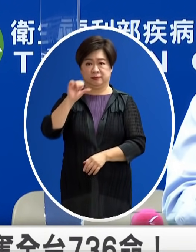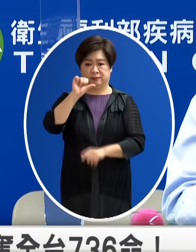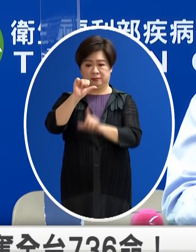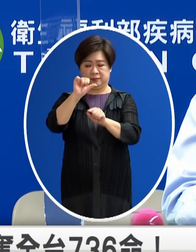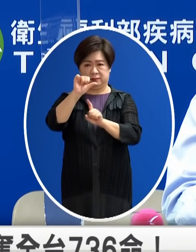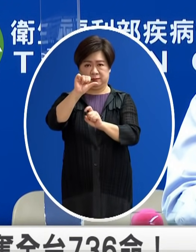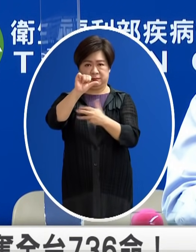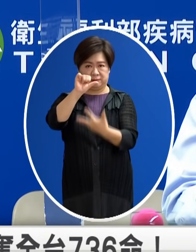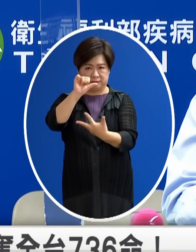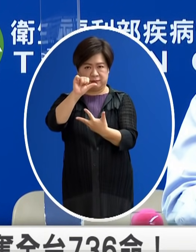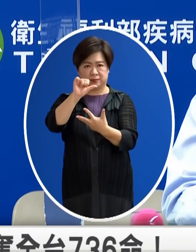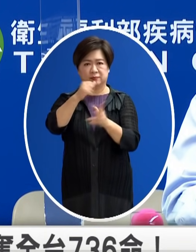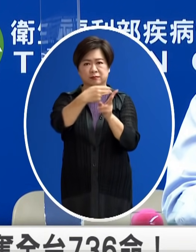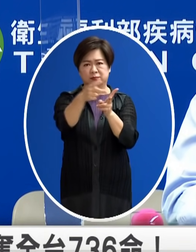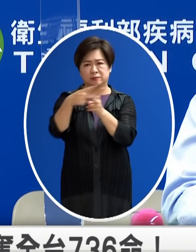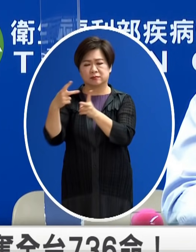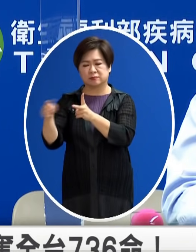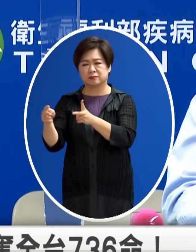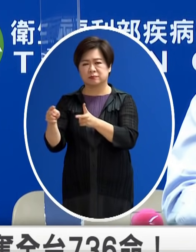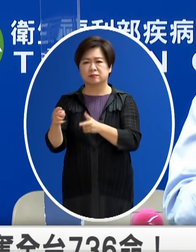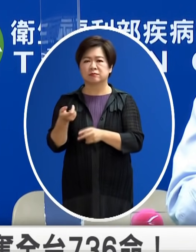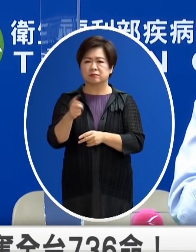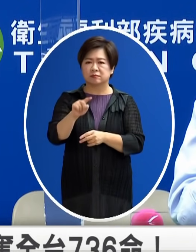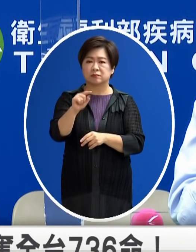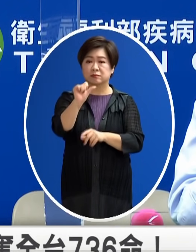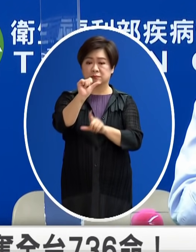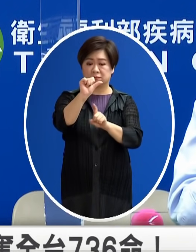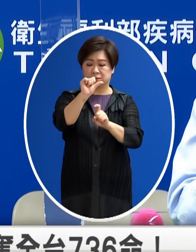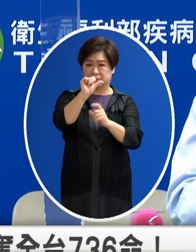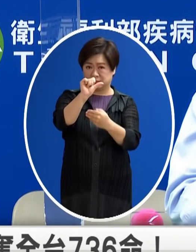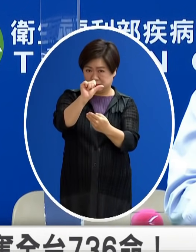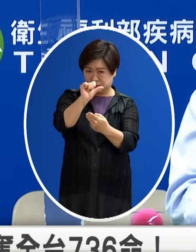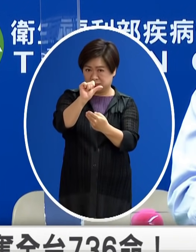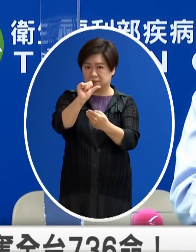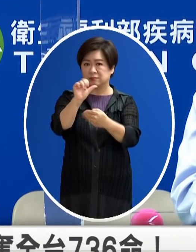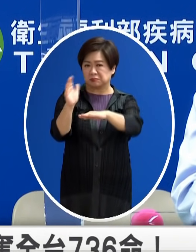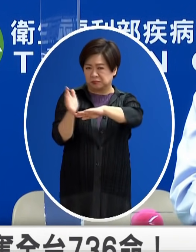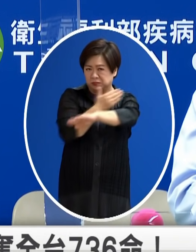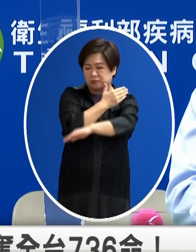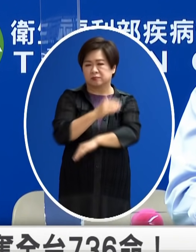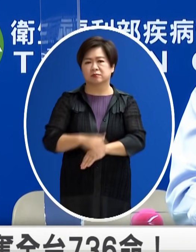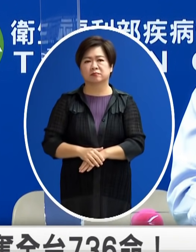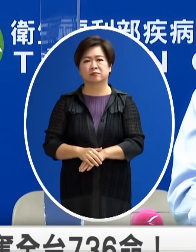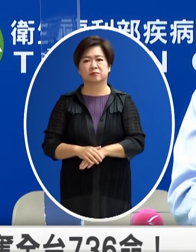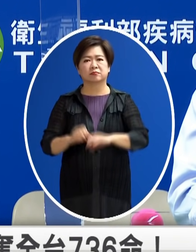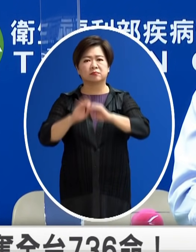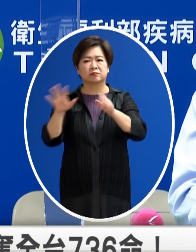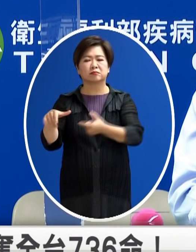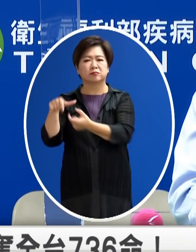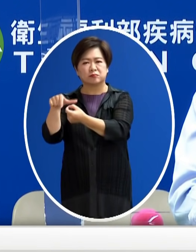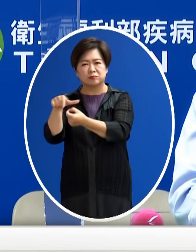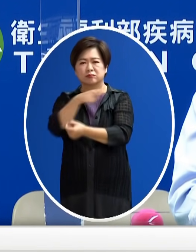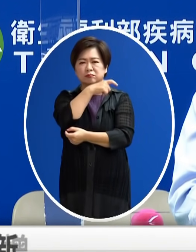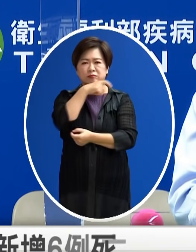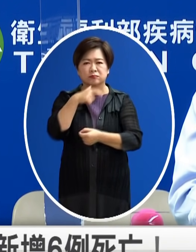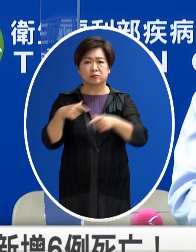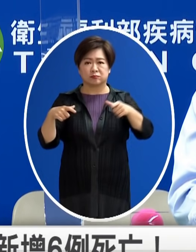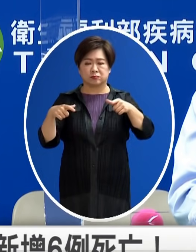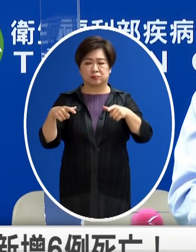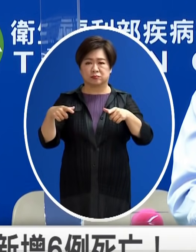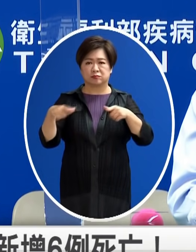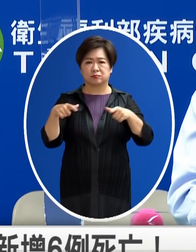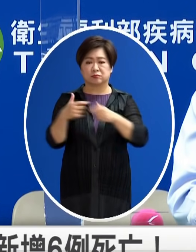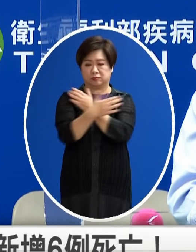5月18日就发过函了，他从5月19号起，基本上哈就是公私立幼儿园哈幼